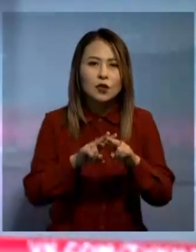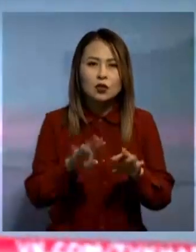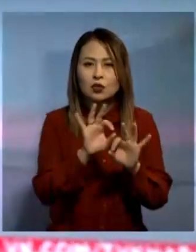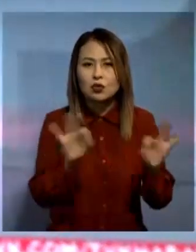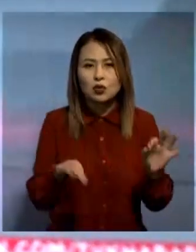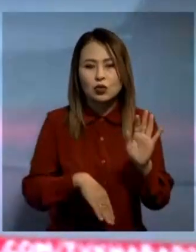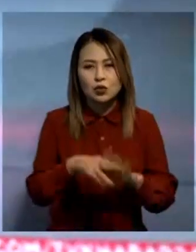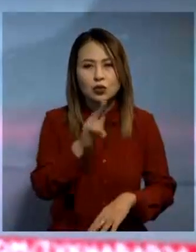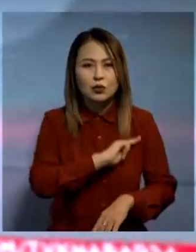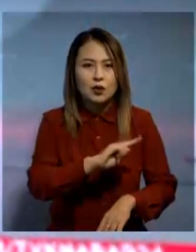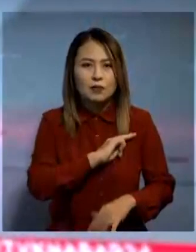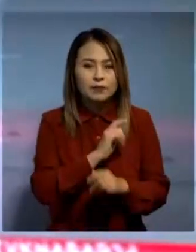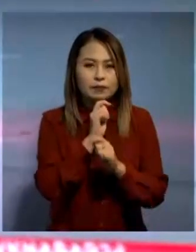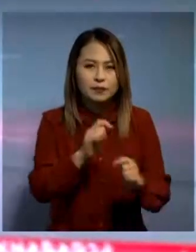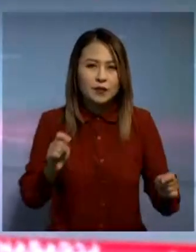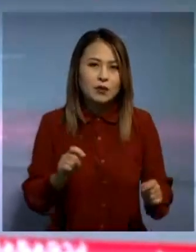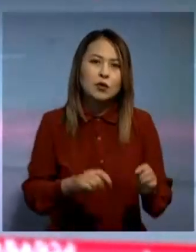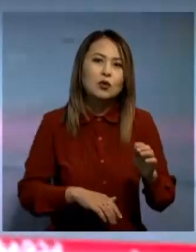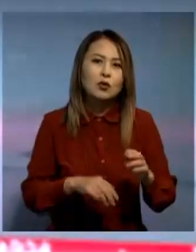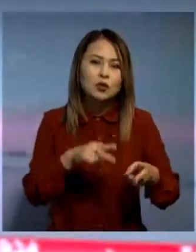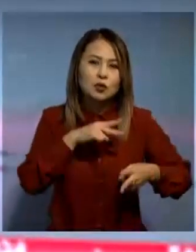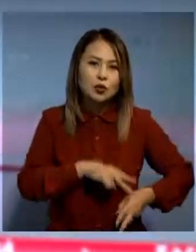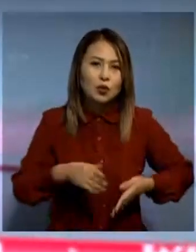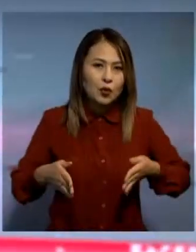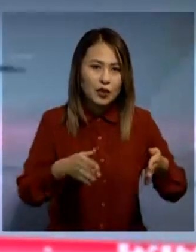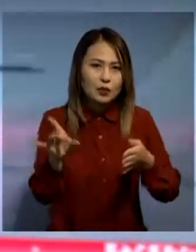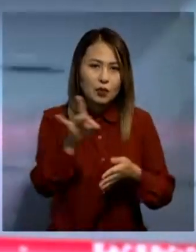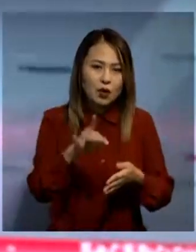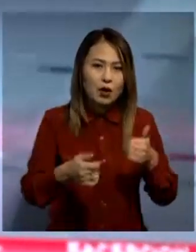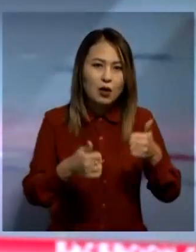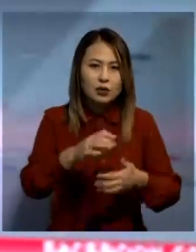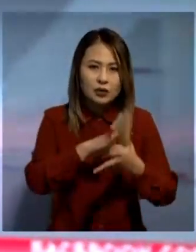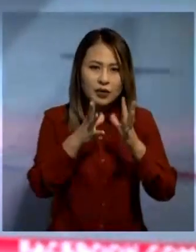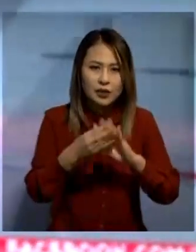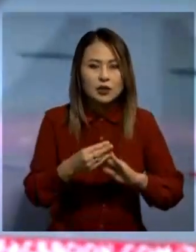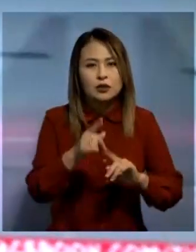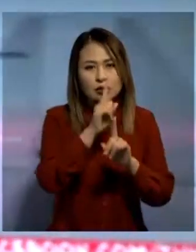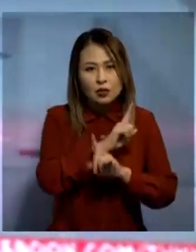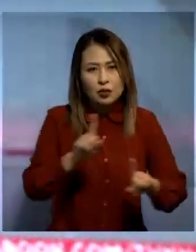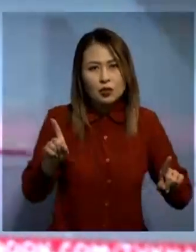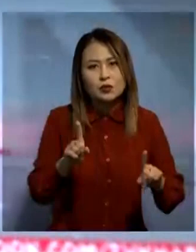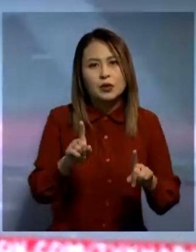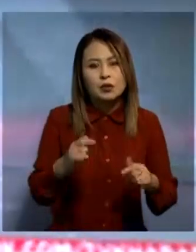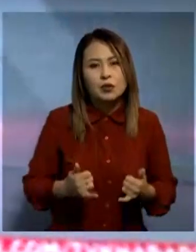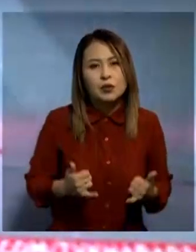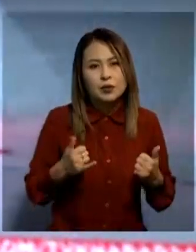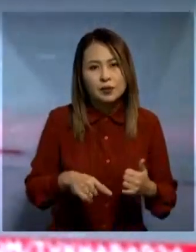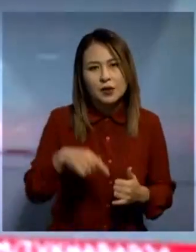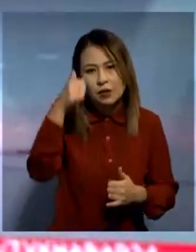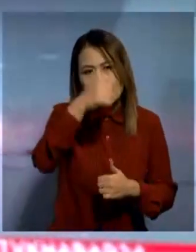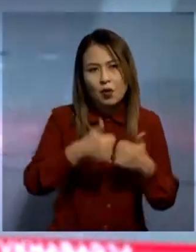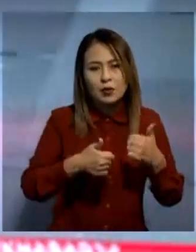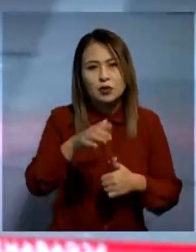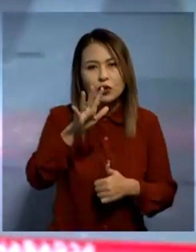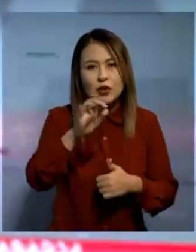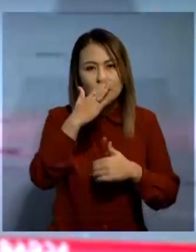Елордада үздік жұмысшылар марапатталды. Бүгін Еңбек жолы республикалық байқауының қорытындысы жарияланып, ерекшеленгендер қошеметке бөленді. Биыл